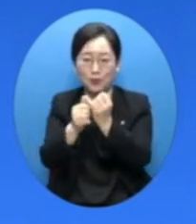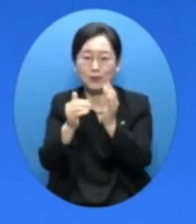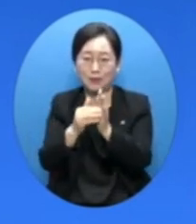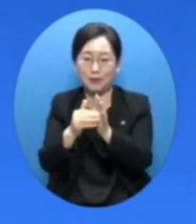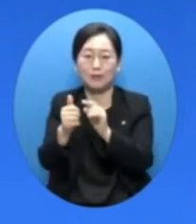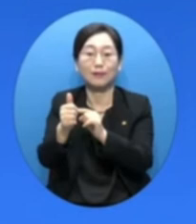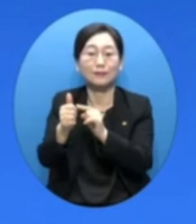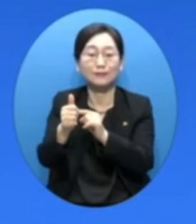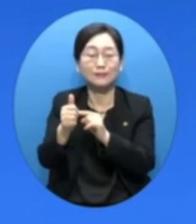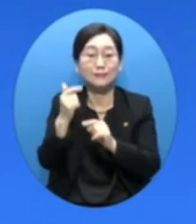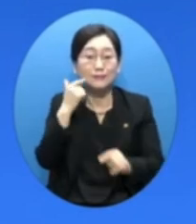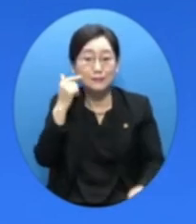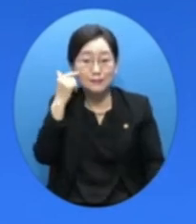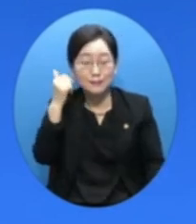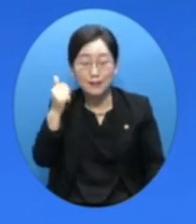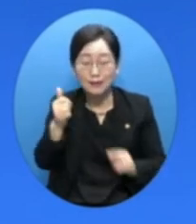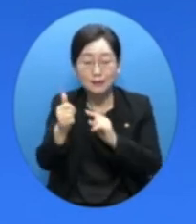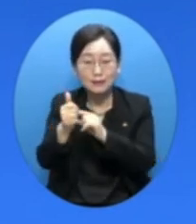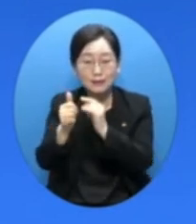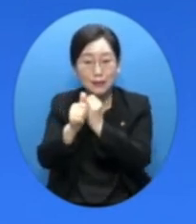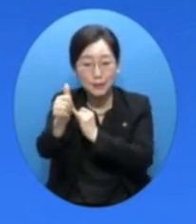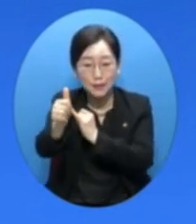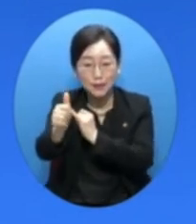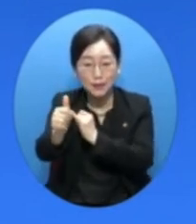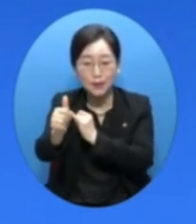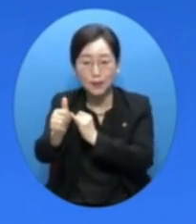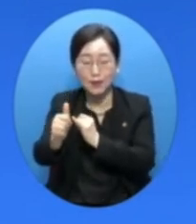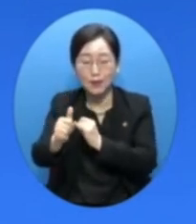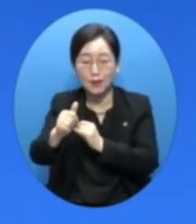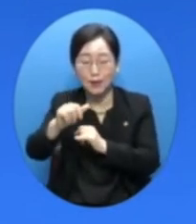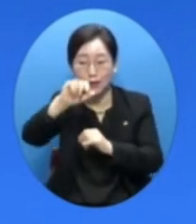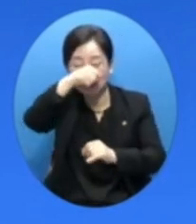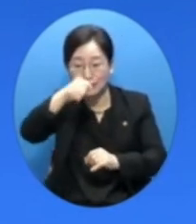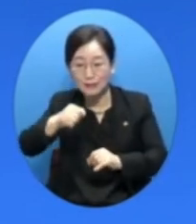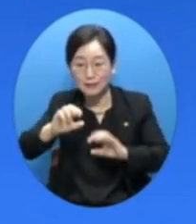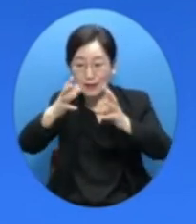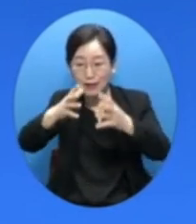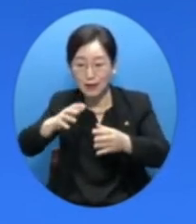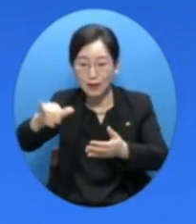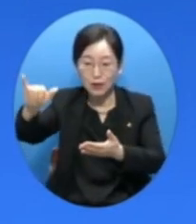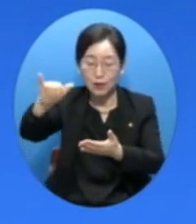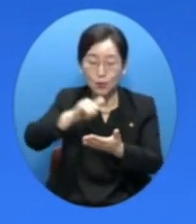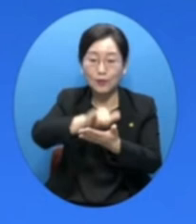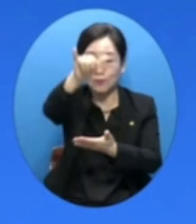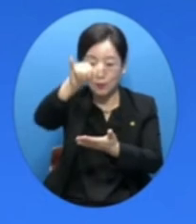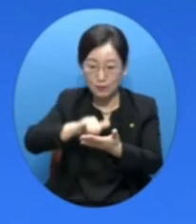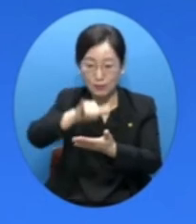남편은 취업비자로 나이지리아를 왔다 갔다 왔다 하는데 본인은